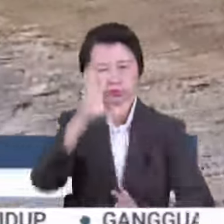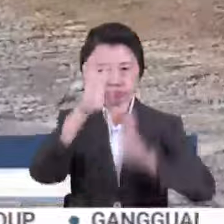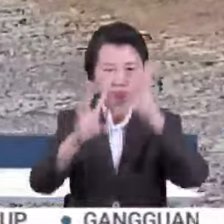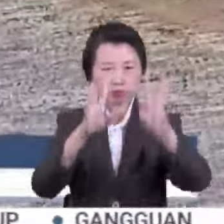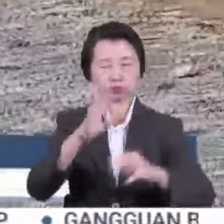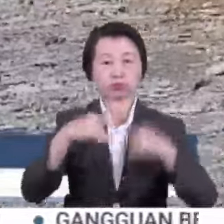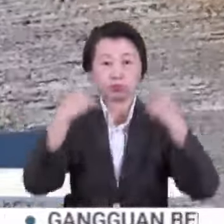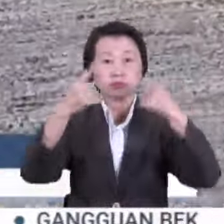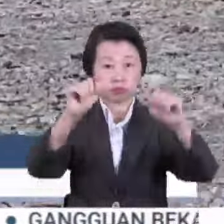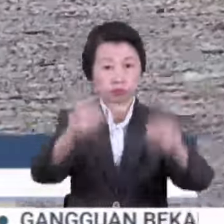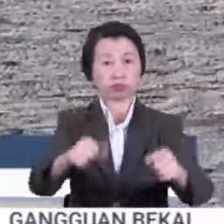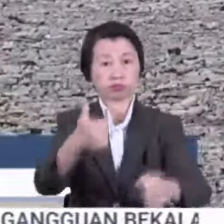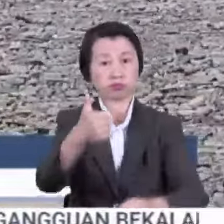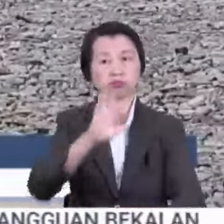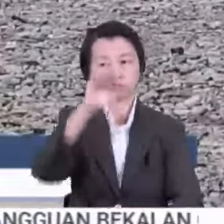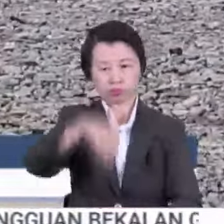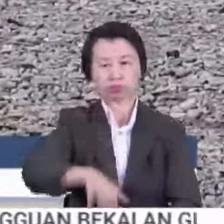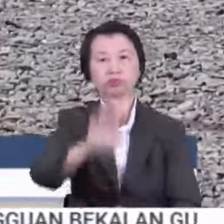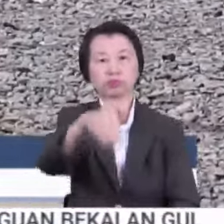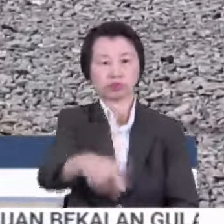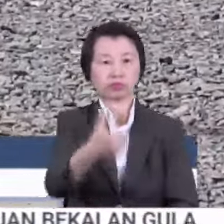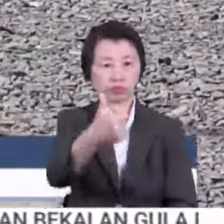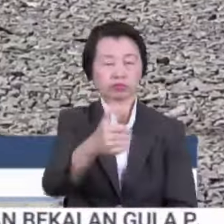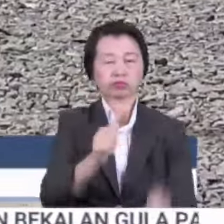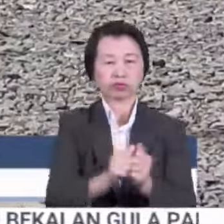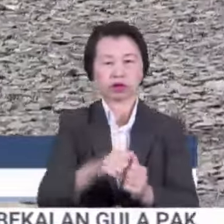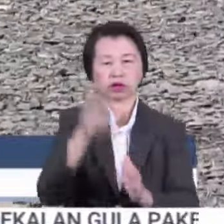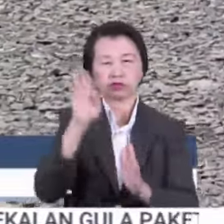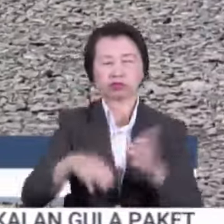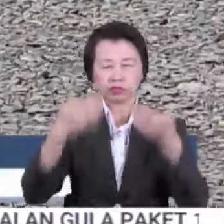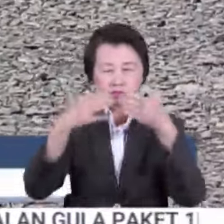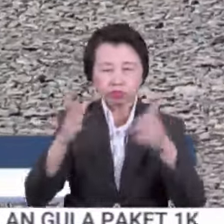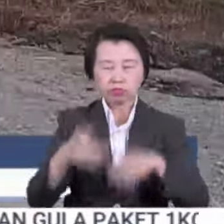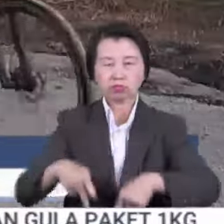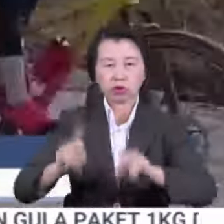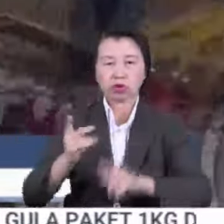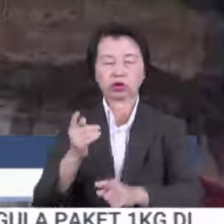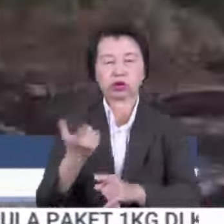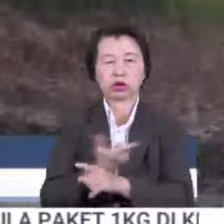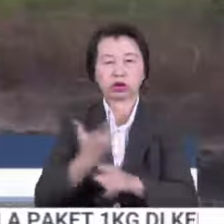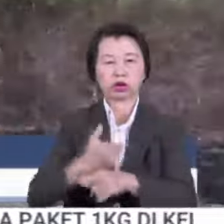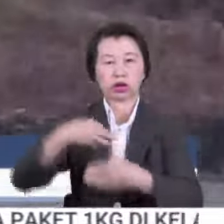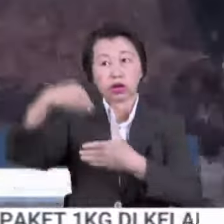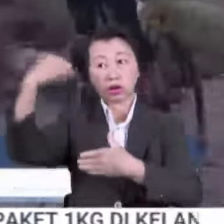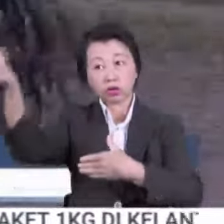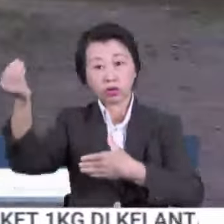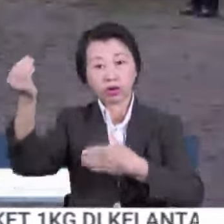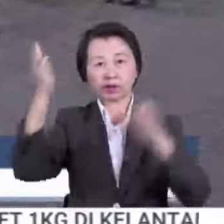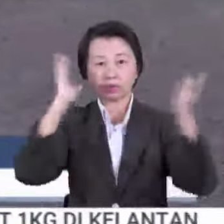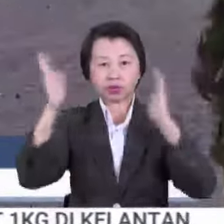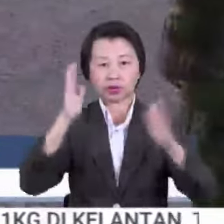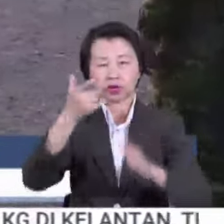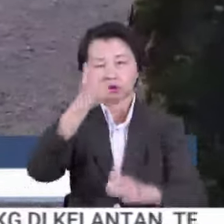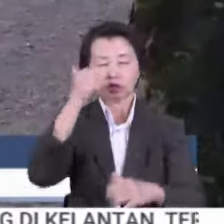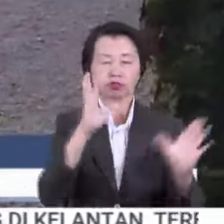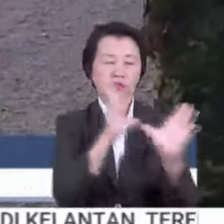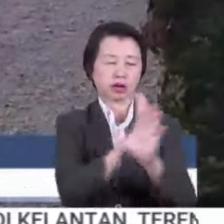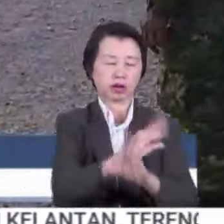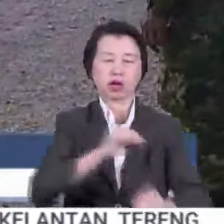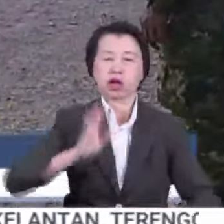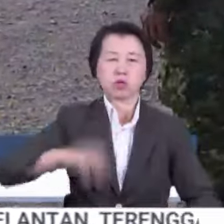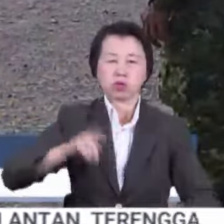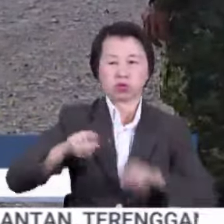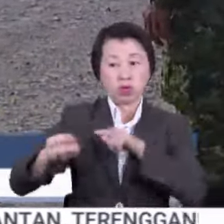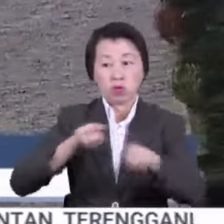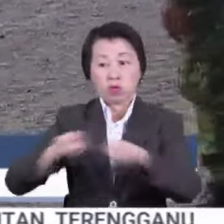kejayaan ujar beliau lagi kurangnya penjajahan dan peluang latihannya di luar negara antara sebab Serawak masih belum dapat